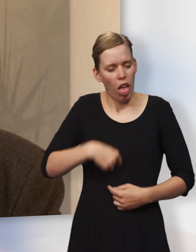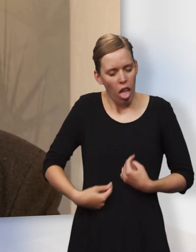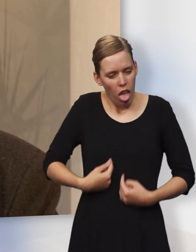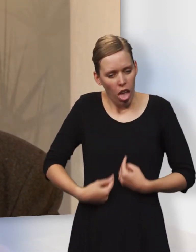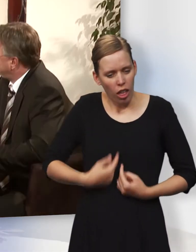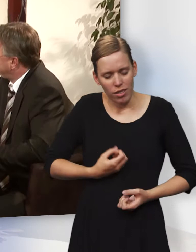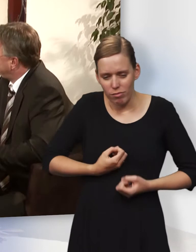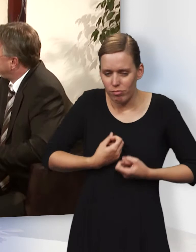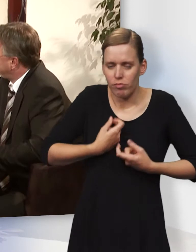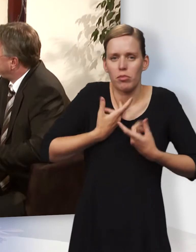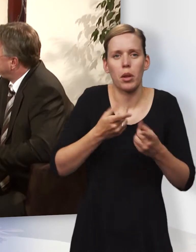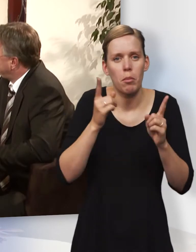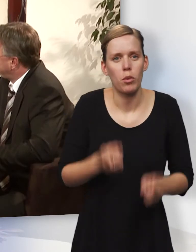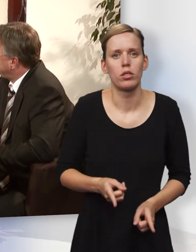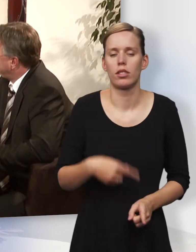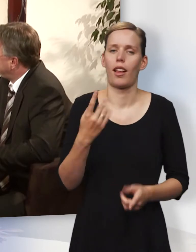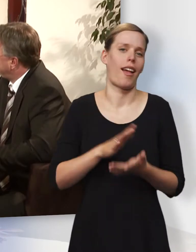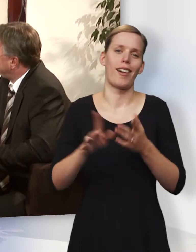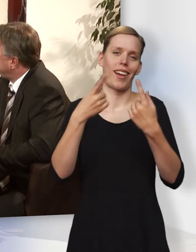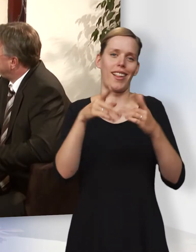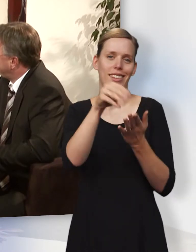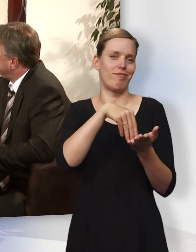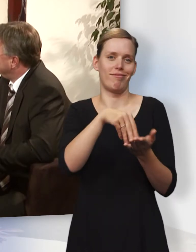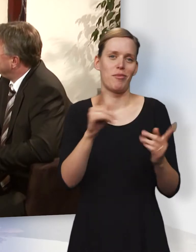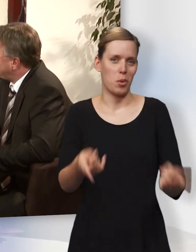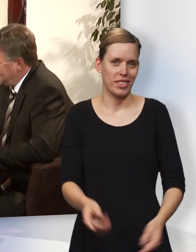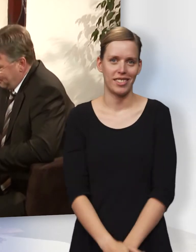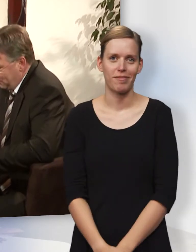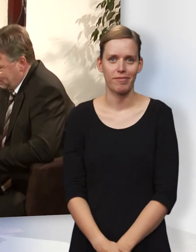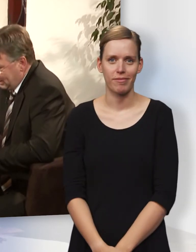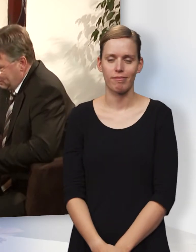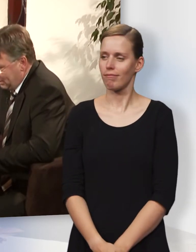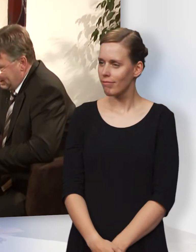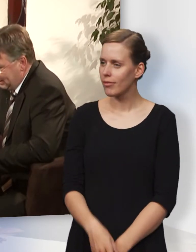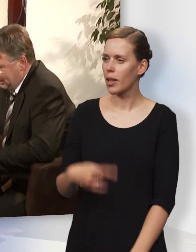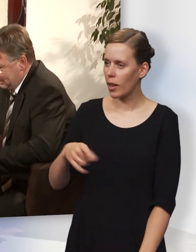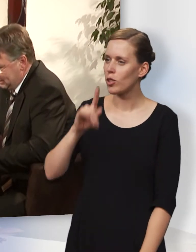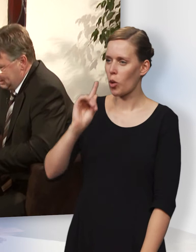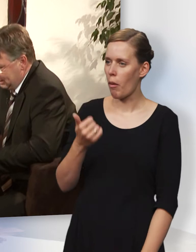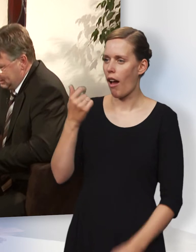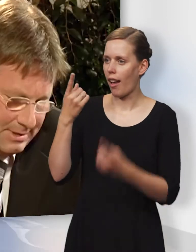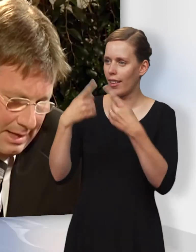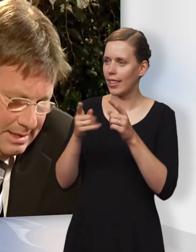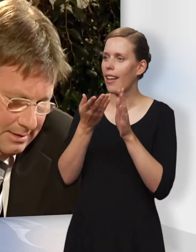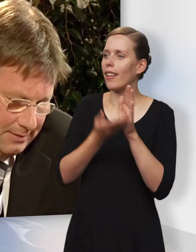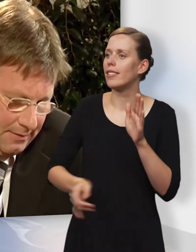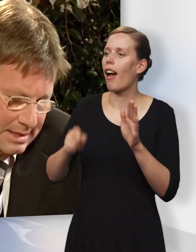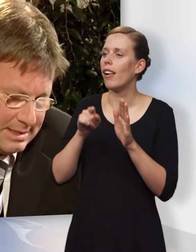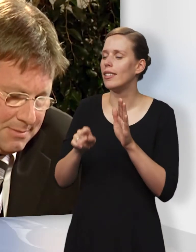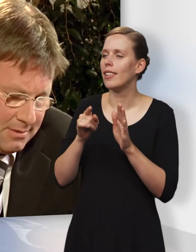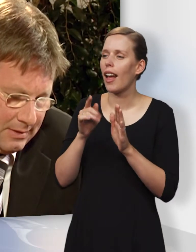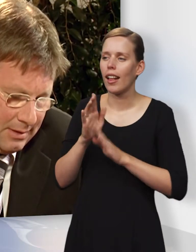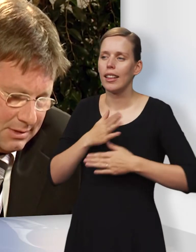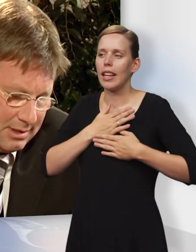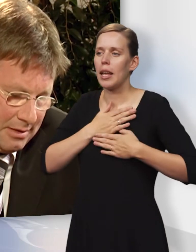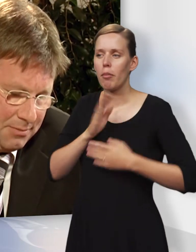habe und das muss raus und dann muss ich einfach ein Lied schreiben. Wir hören gleich noch rein in das Lied Tal der